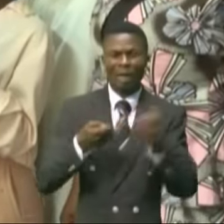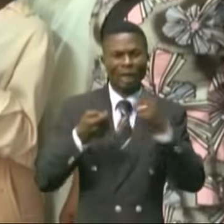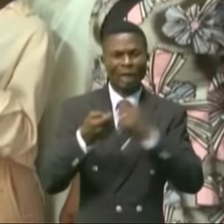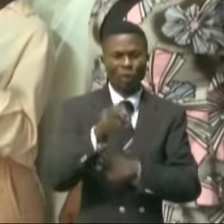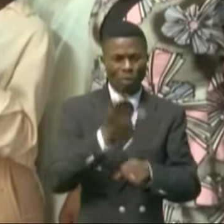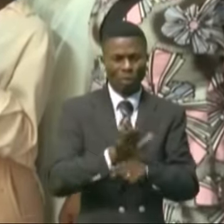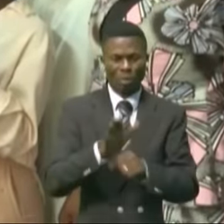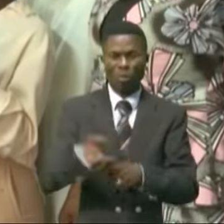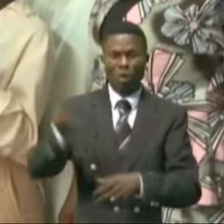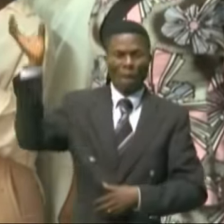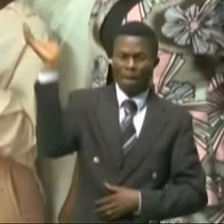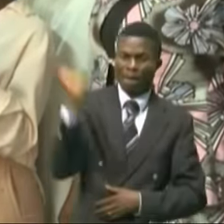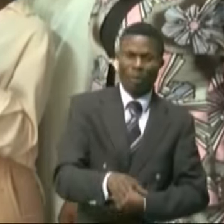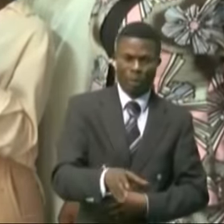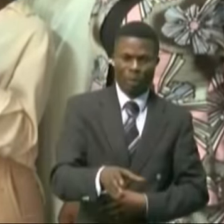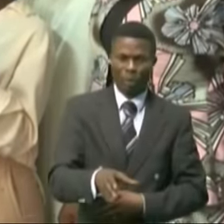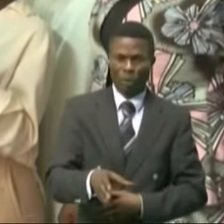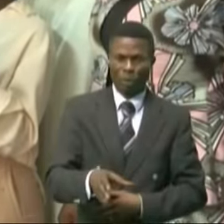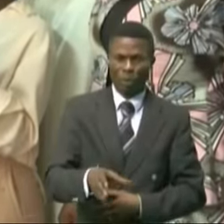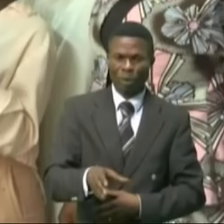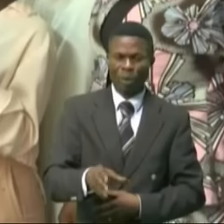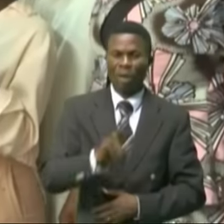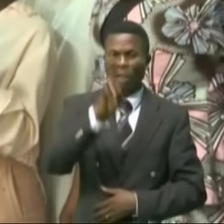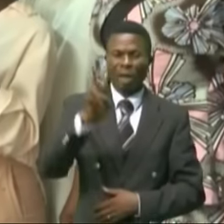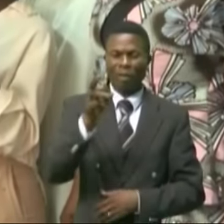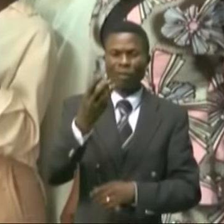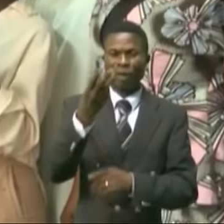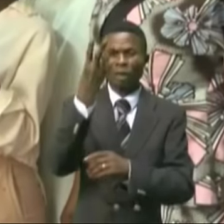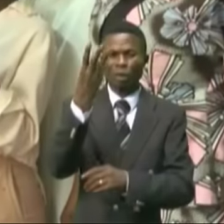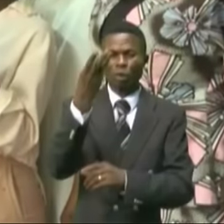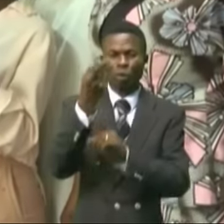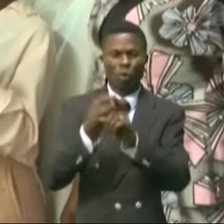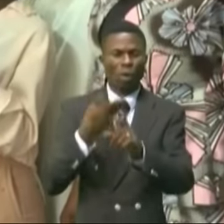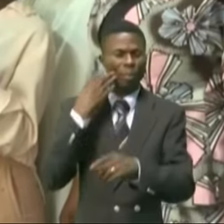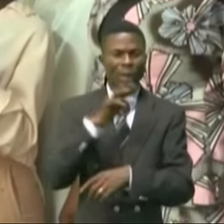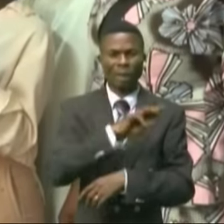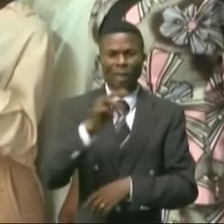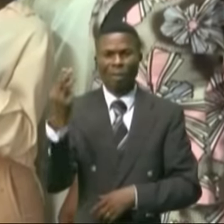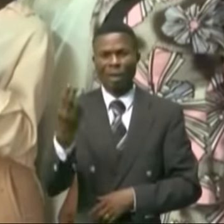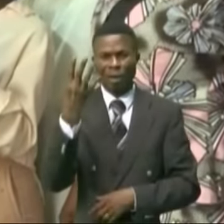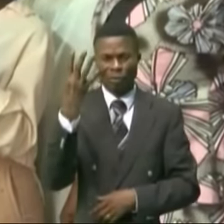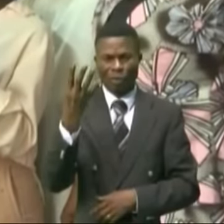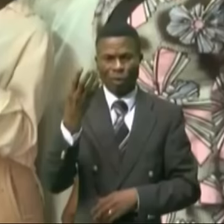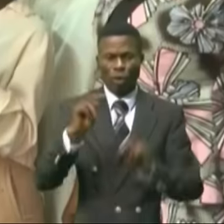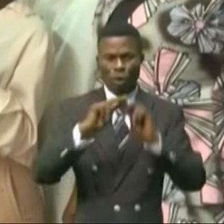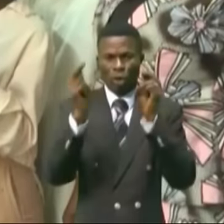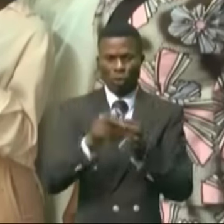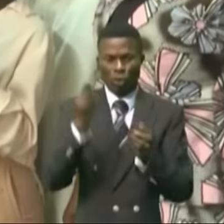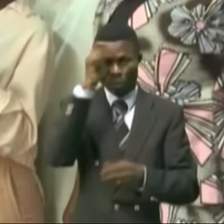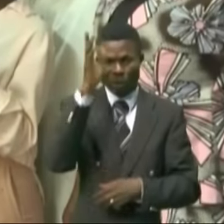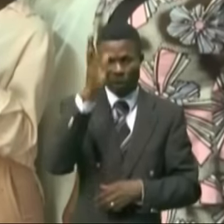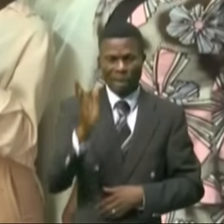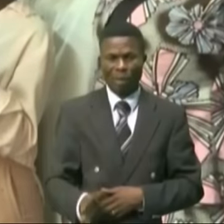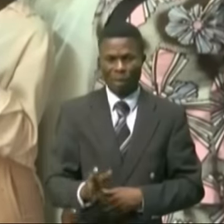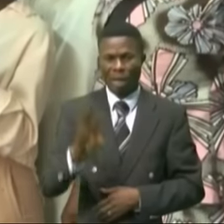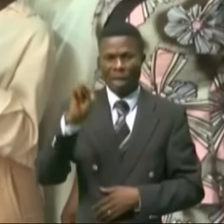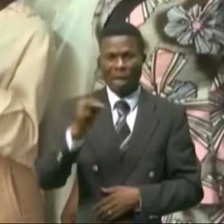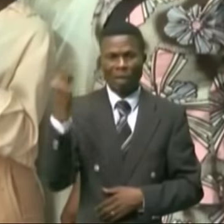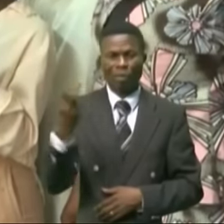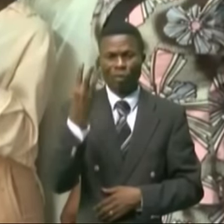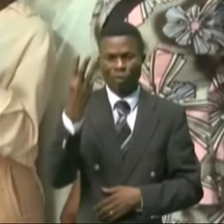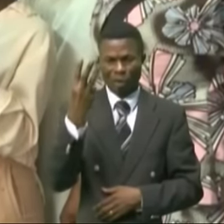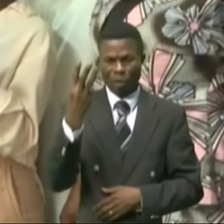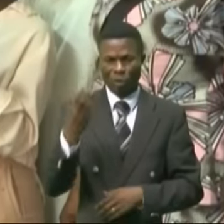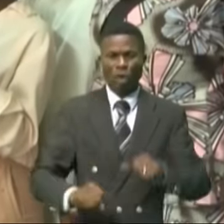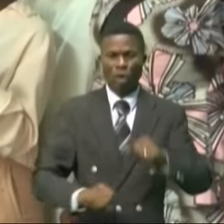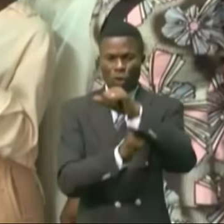à la bombe perpétrée le vendredi 3 mai 2024 par les terroristes du M23 soutenus par